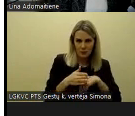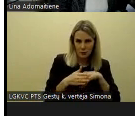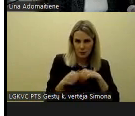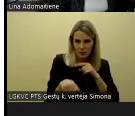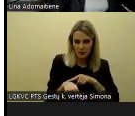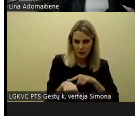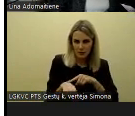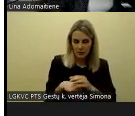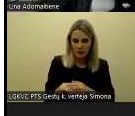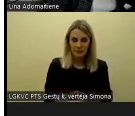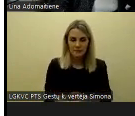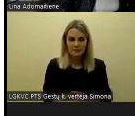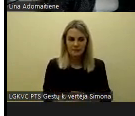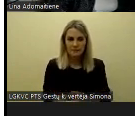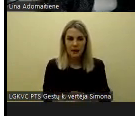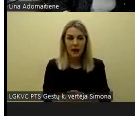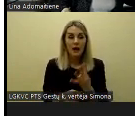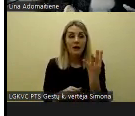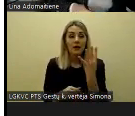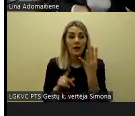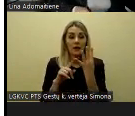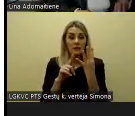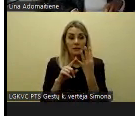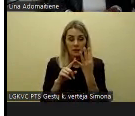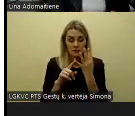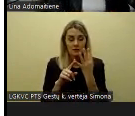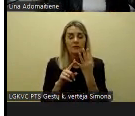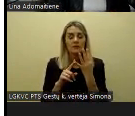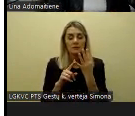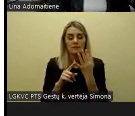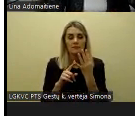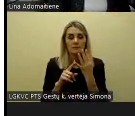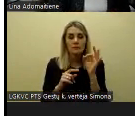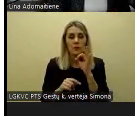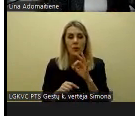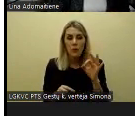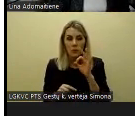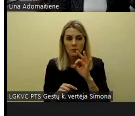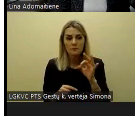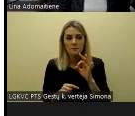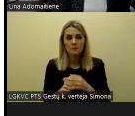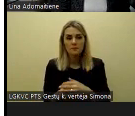Ir ketvirtas principas kalba apie